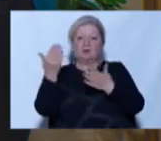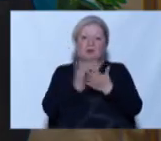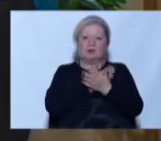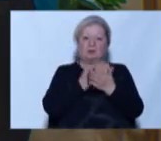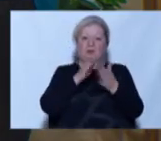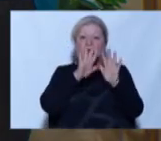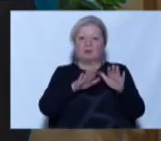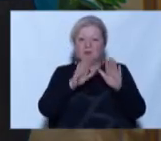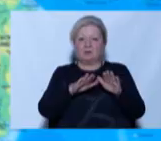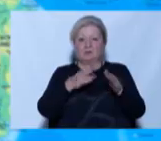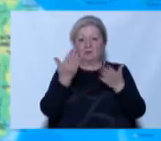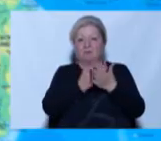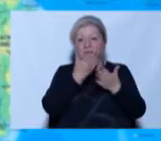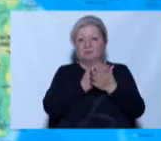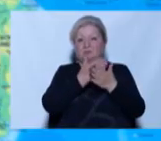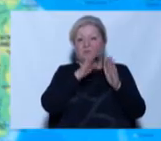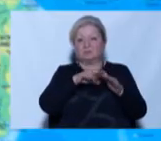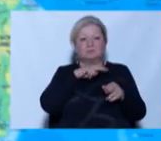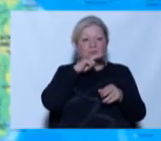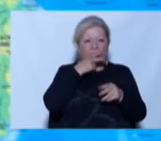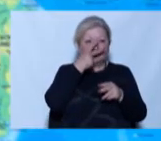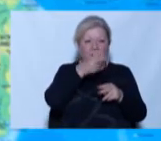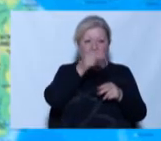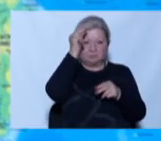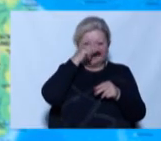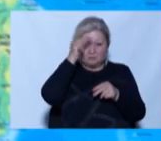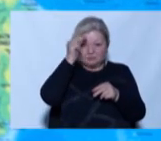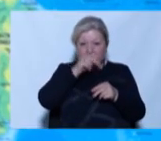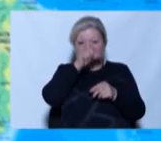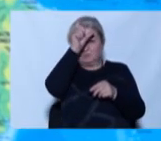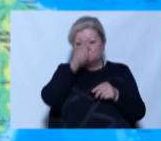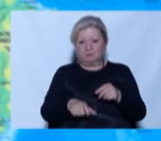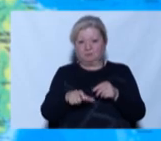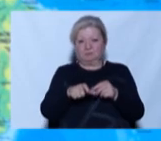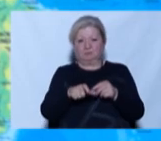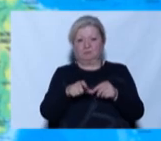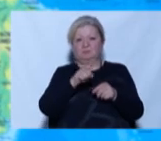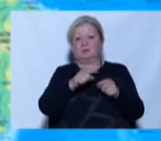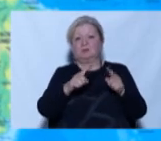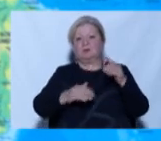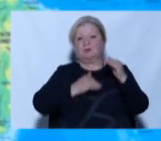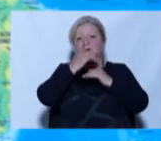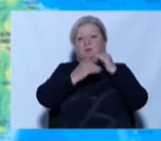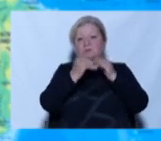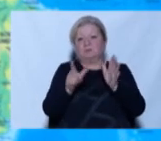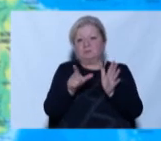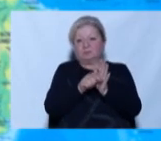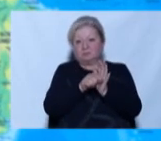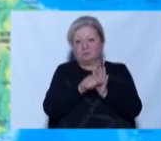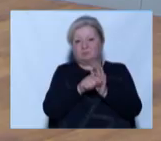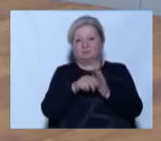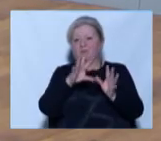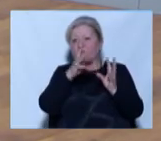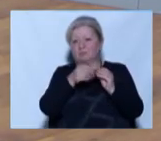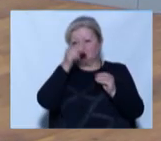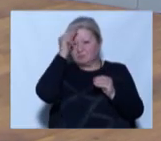ახალ ადგილებზე დაკვირვება, ახალი ადგილების შესწავლა და ადამიანმა განვითარებასთან ერთად ისე შეიმეცნა და ისე